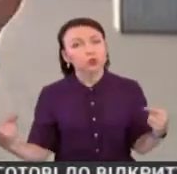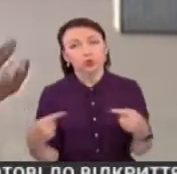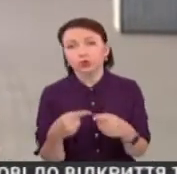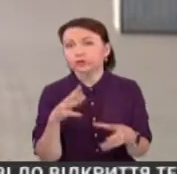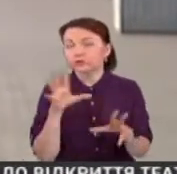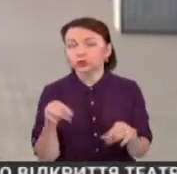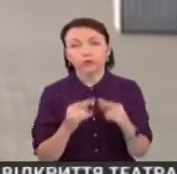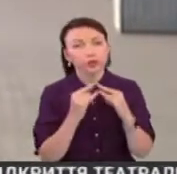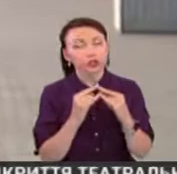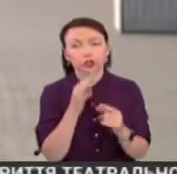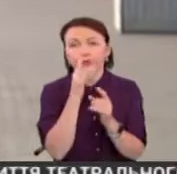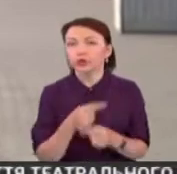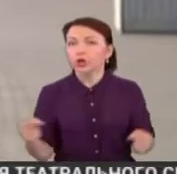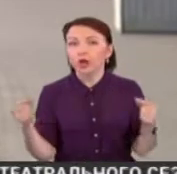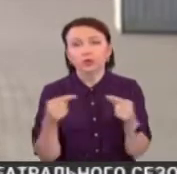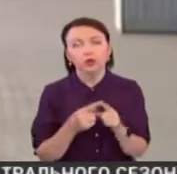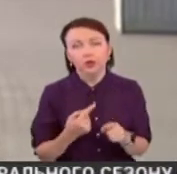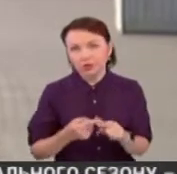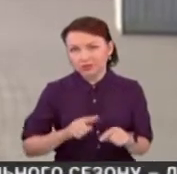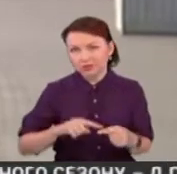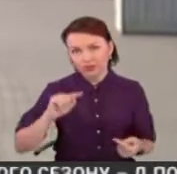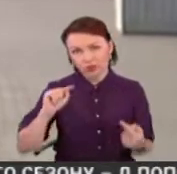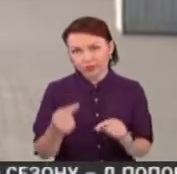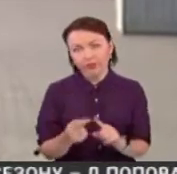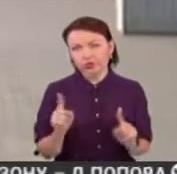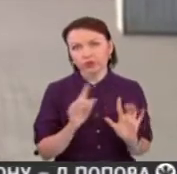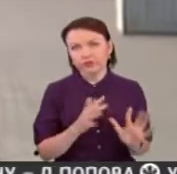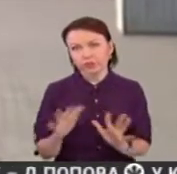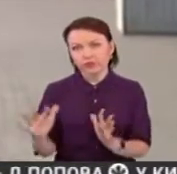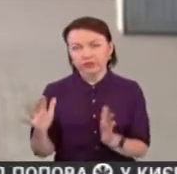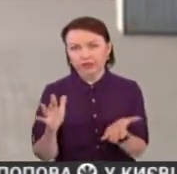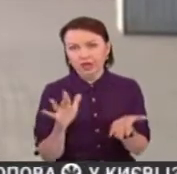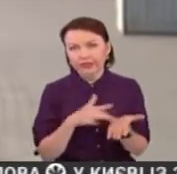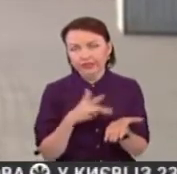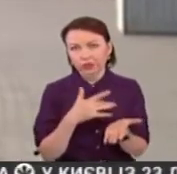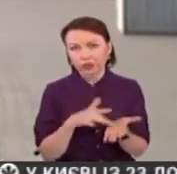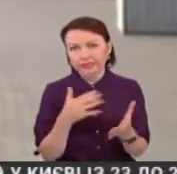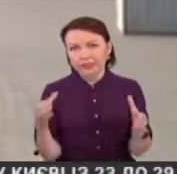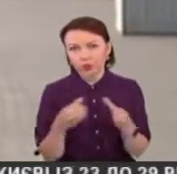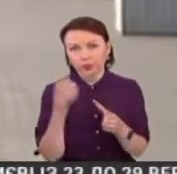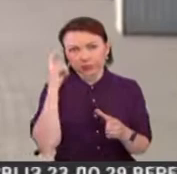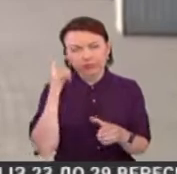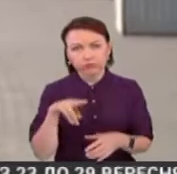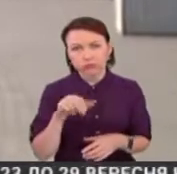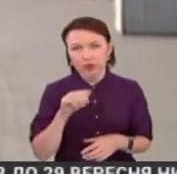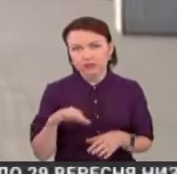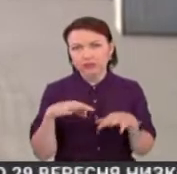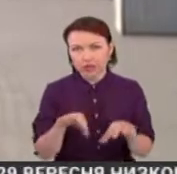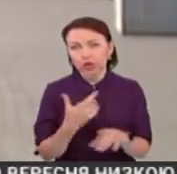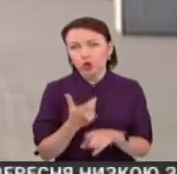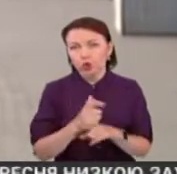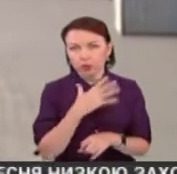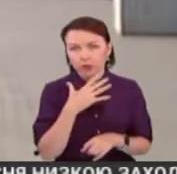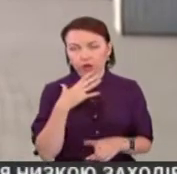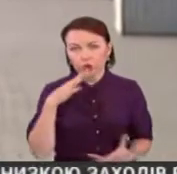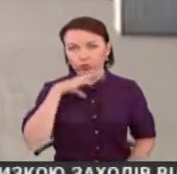потяги ходять вчасно, що прямо суперечить усьому тому, що відбувається на сторінці групи «Київпастранс», де дуже багато обурених